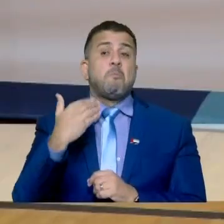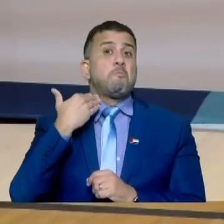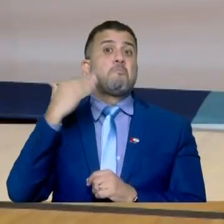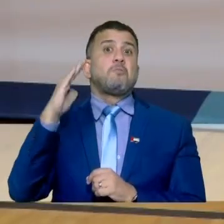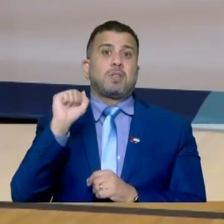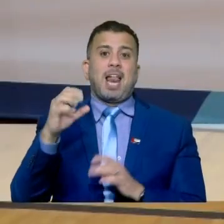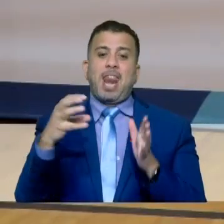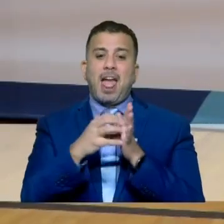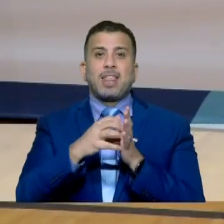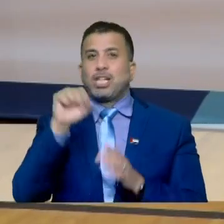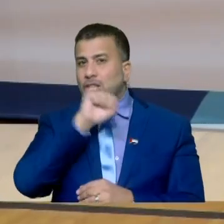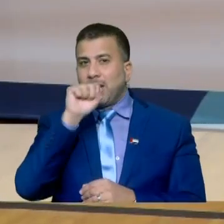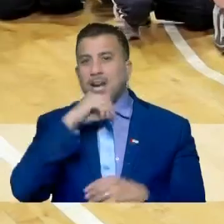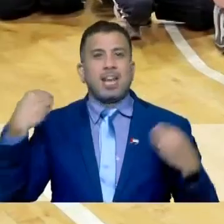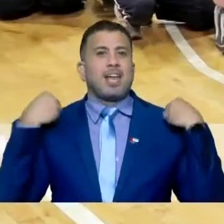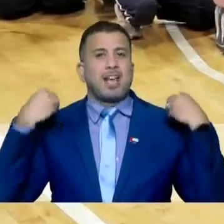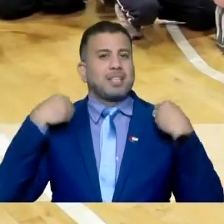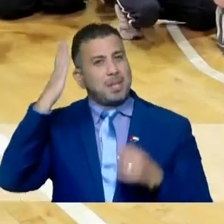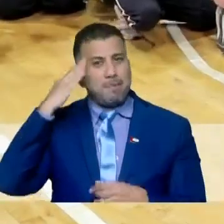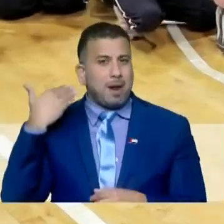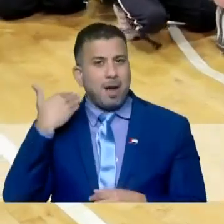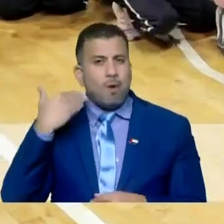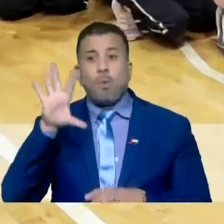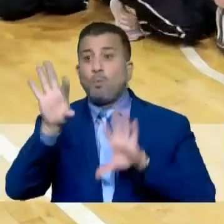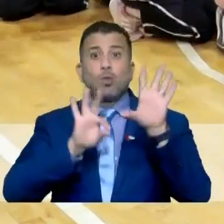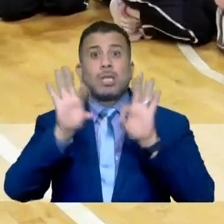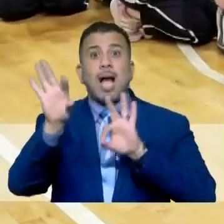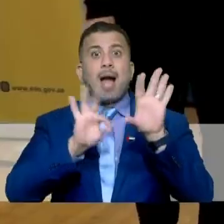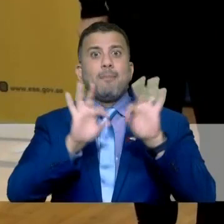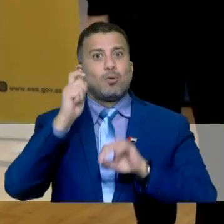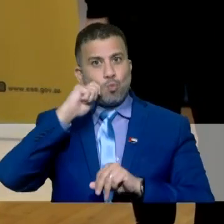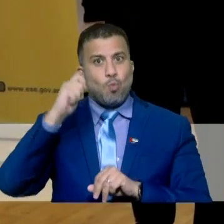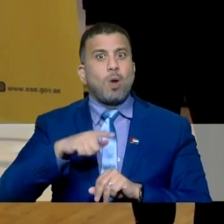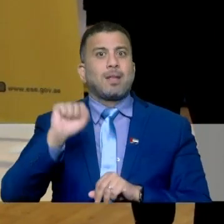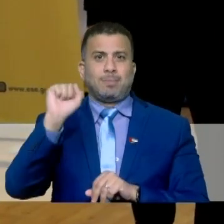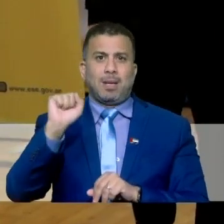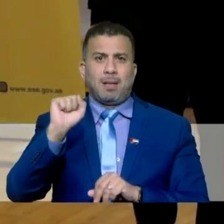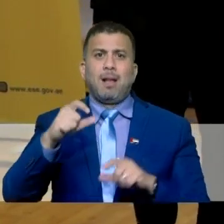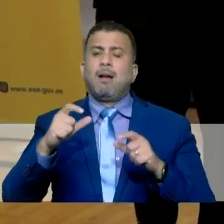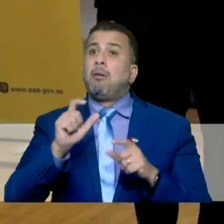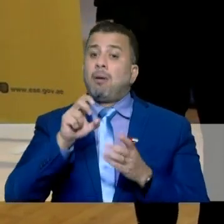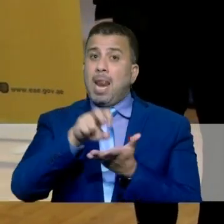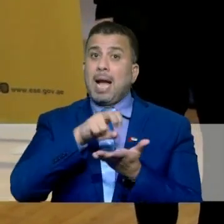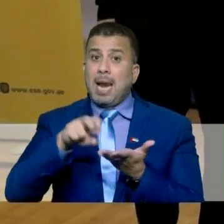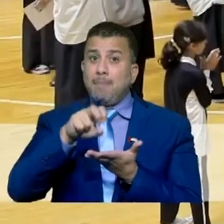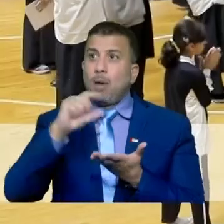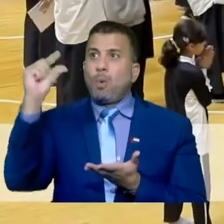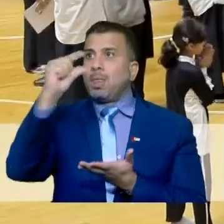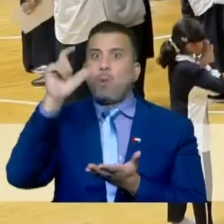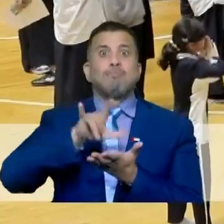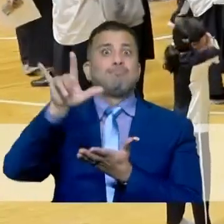المشرف لنادي الشارقه لرياضه المراه والمنتخبات الوطنيه في المحافل الاقليميه